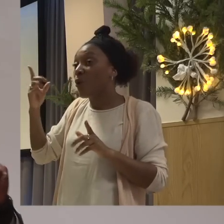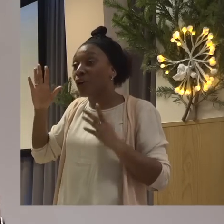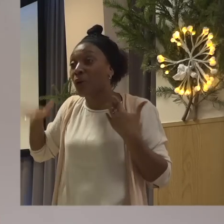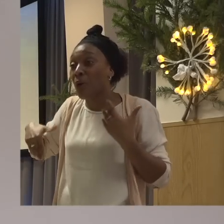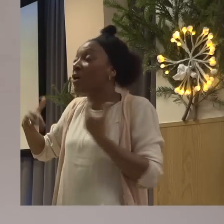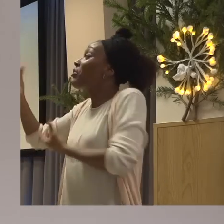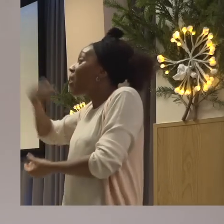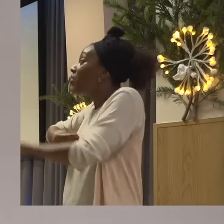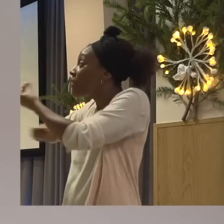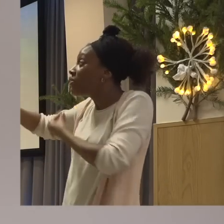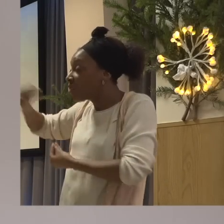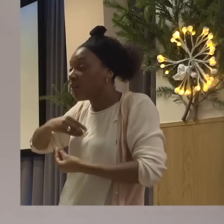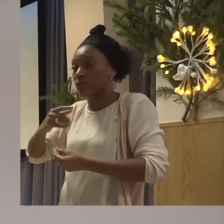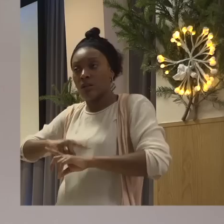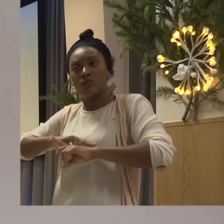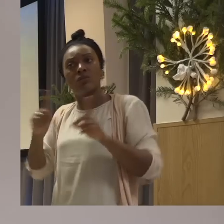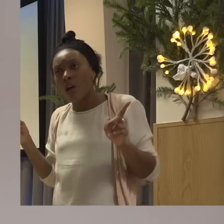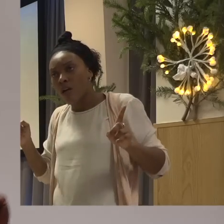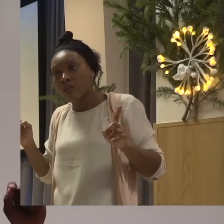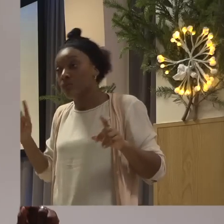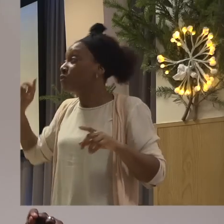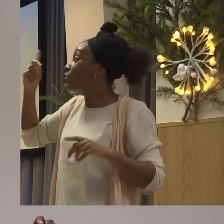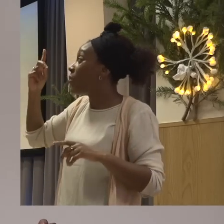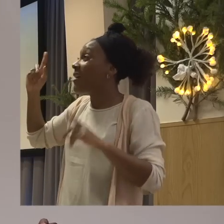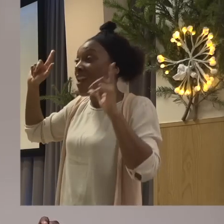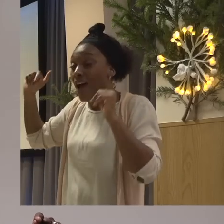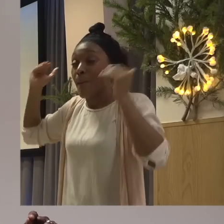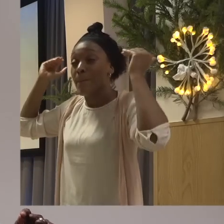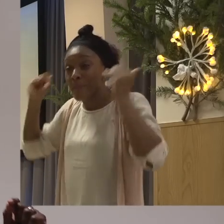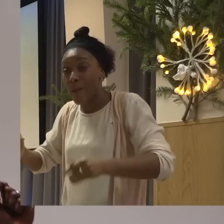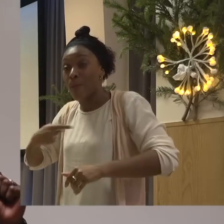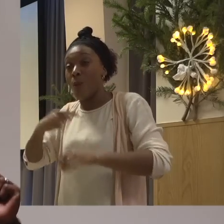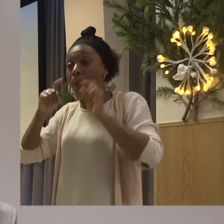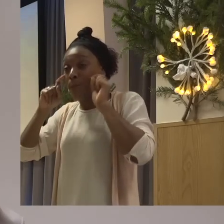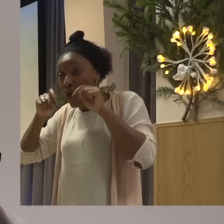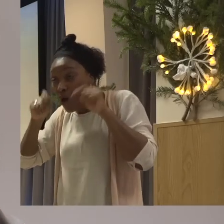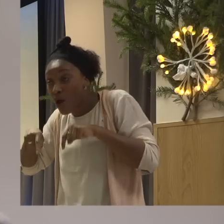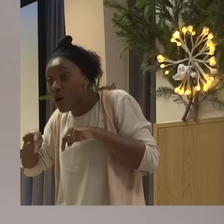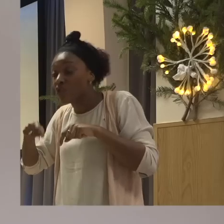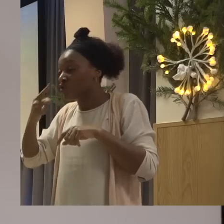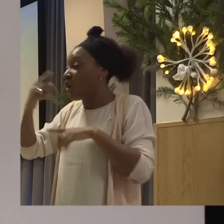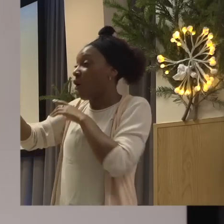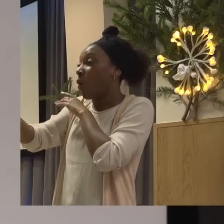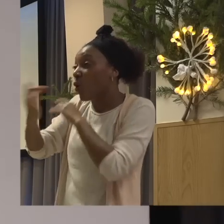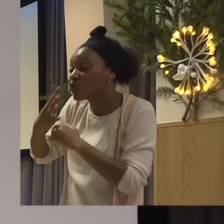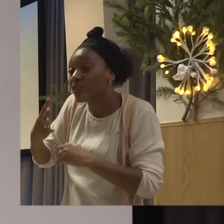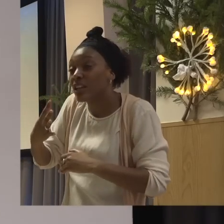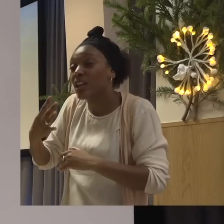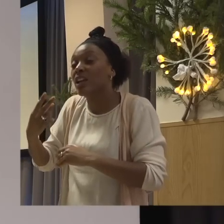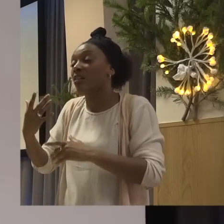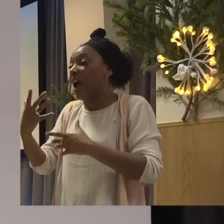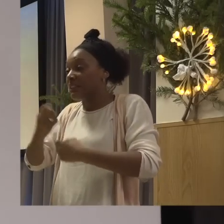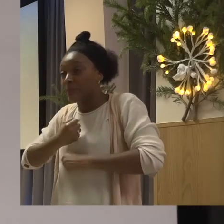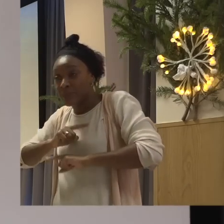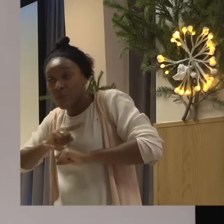aussi le Dieu des moments où je pleure, où je me sens rejeté, où je ne me sens pas accepté, où j'essaye